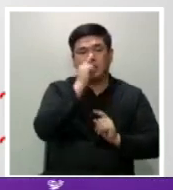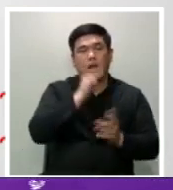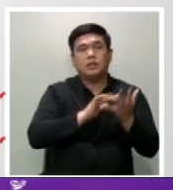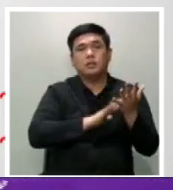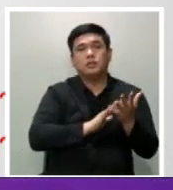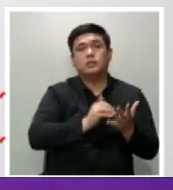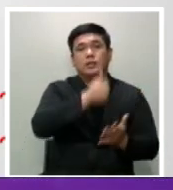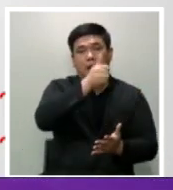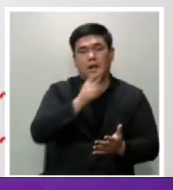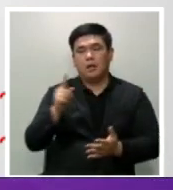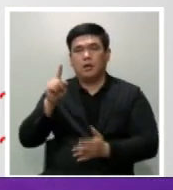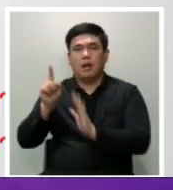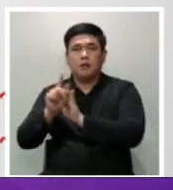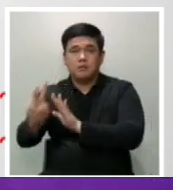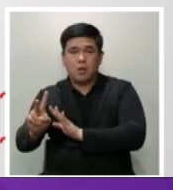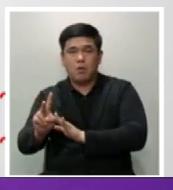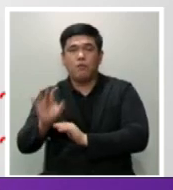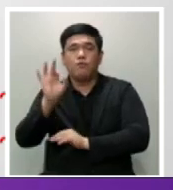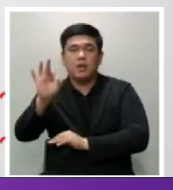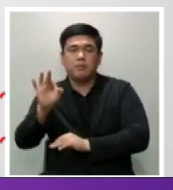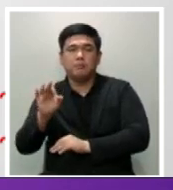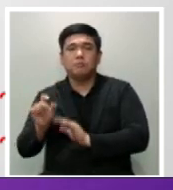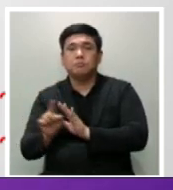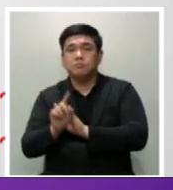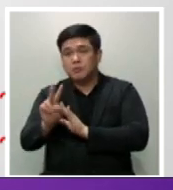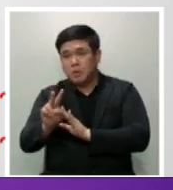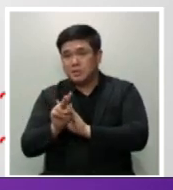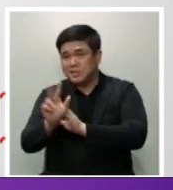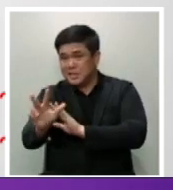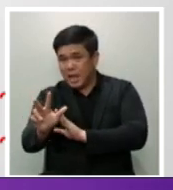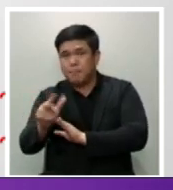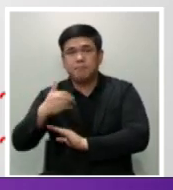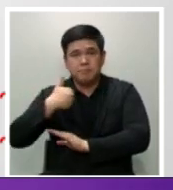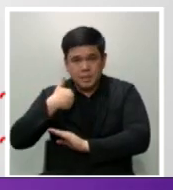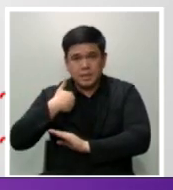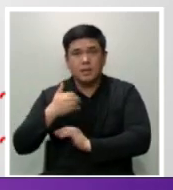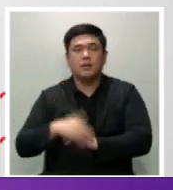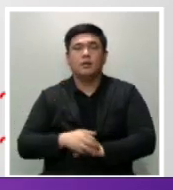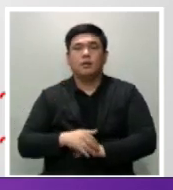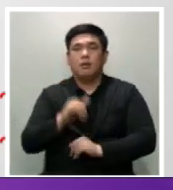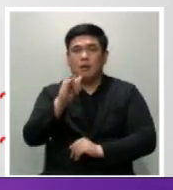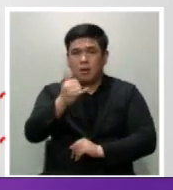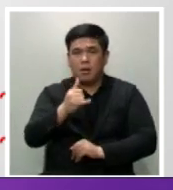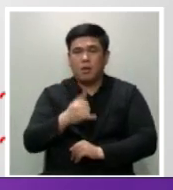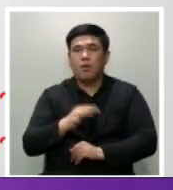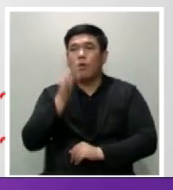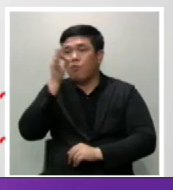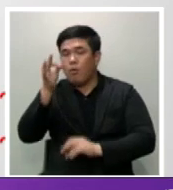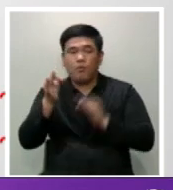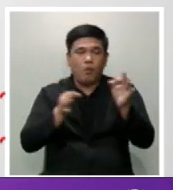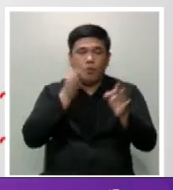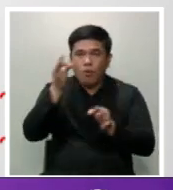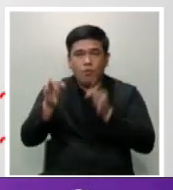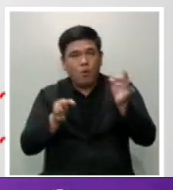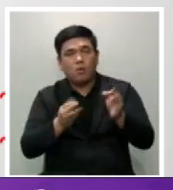ขณะเดียวกันก็จะเกิดฟิลิปมอริสภาค3ในประเทศไทยขึ้นอีกเพราะว่าไอ้ที่ไปฟ้องๆกันมาจนเราช